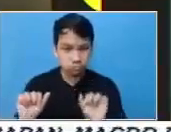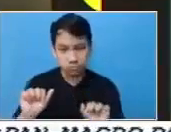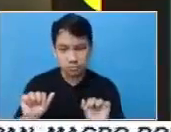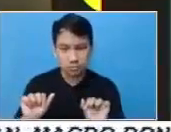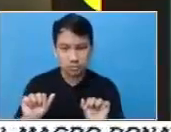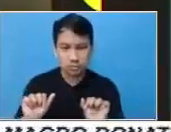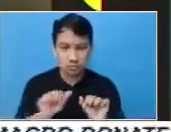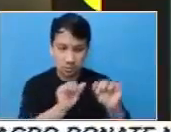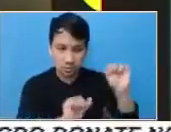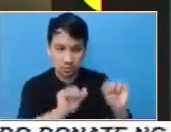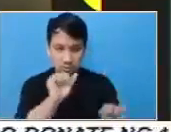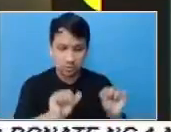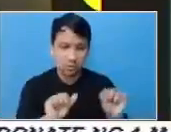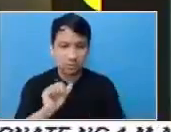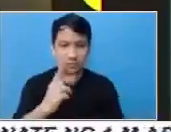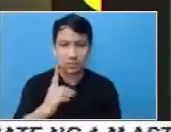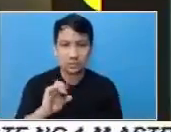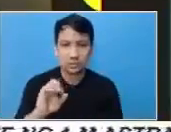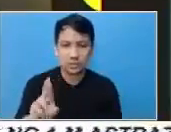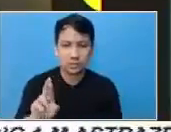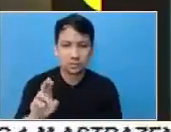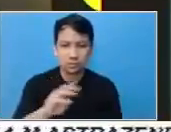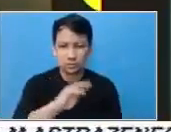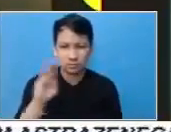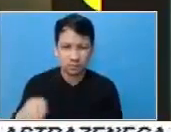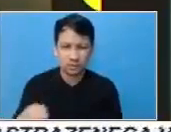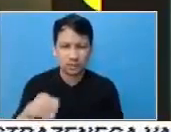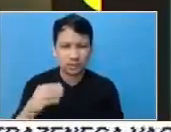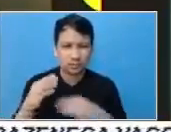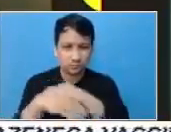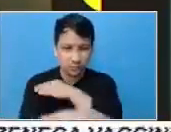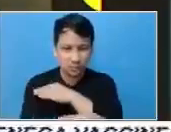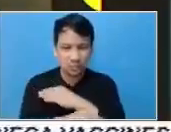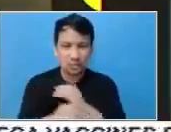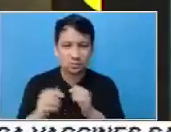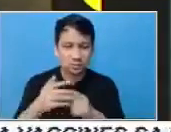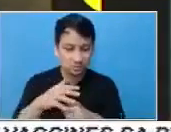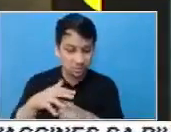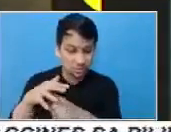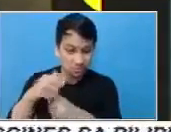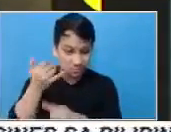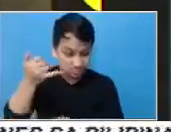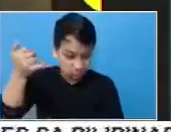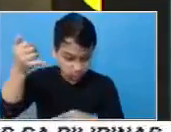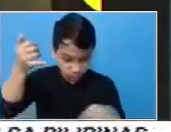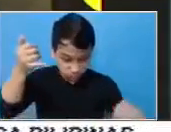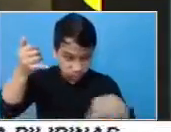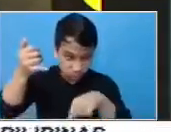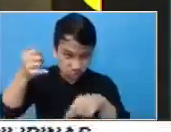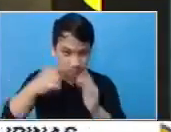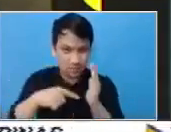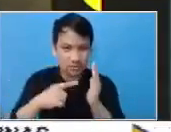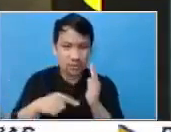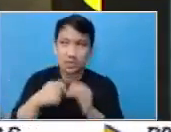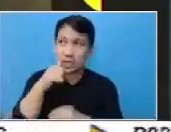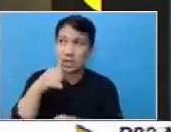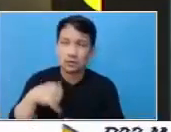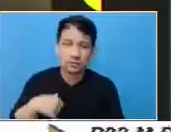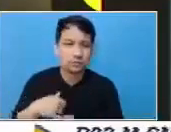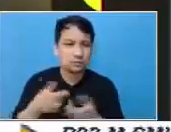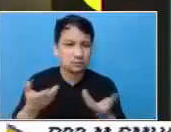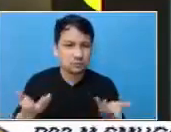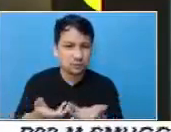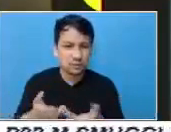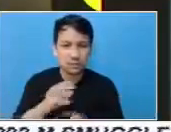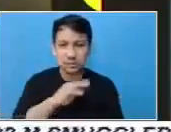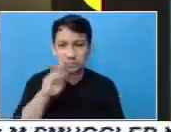na ito'y patuloy na umuusok. Ito ho ba'y nagpapakita na naman ang kanyang pagiging aktibo patungo sa muling pagputok